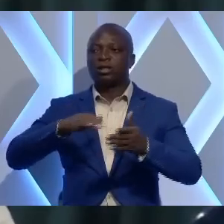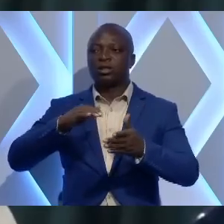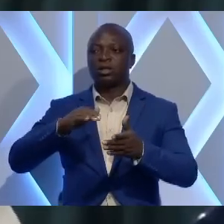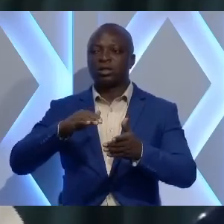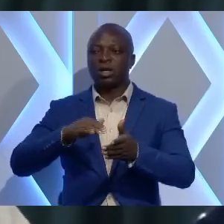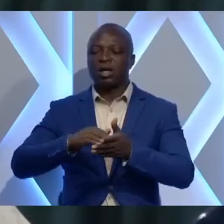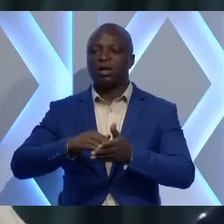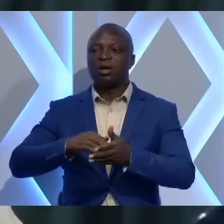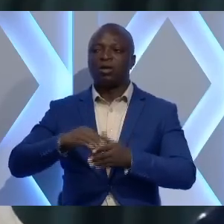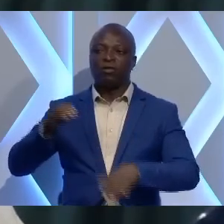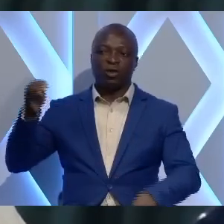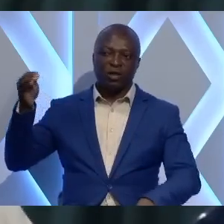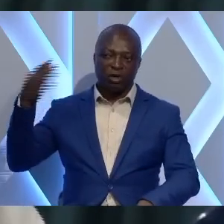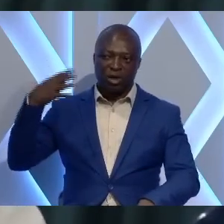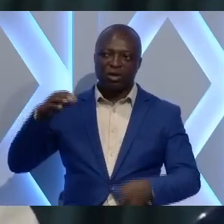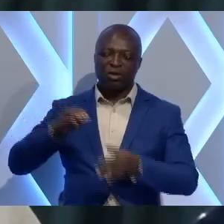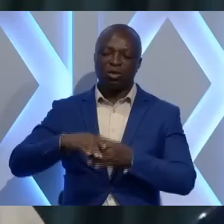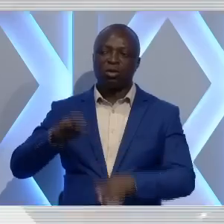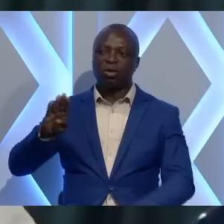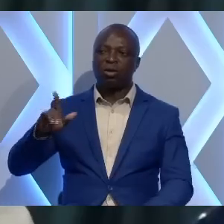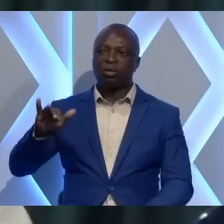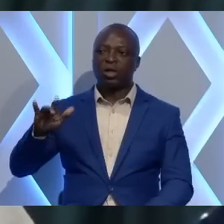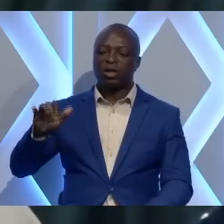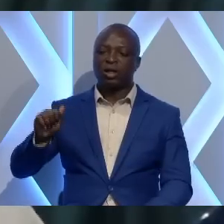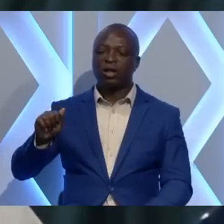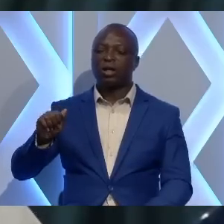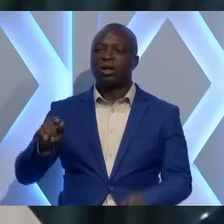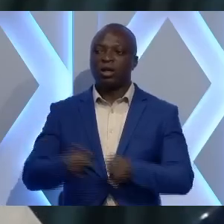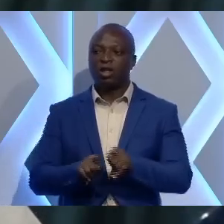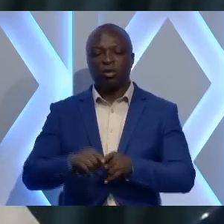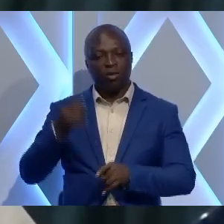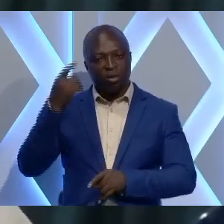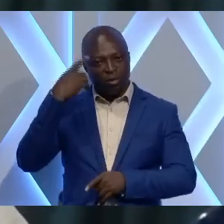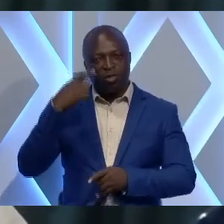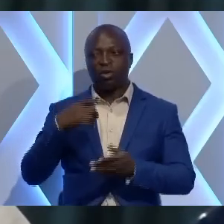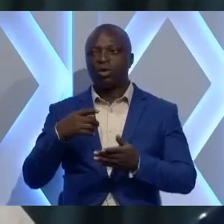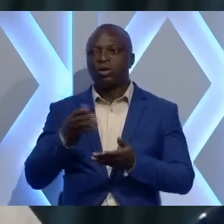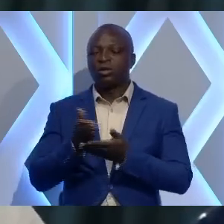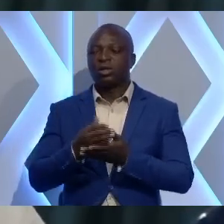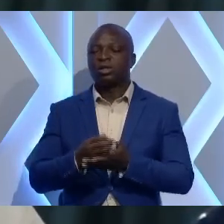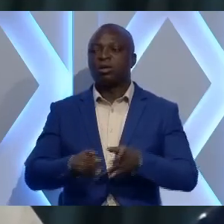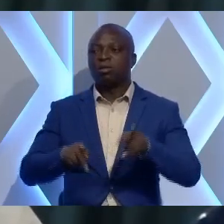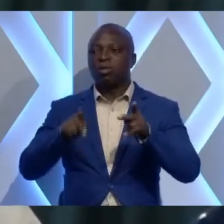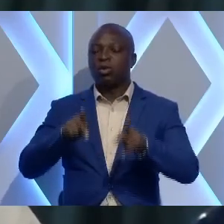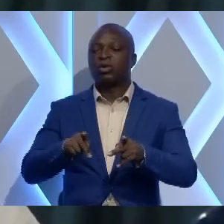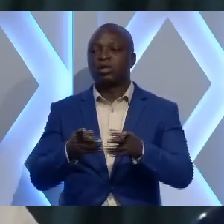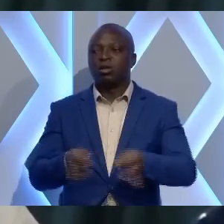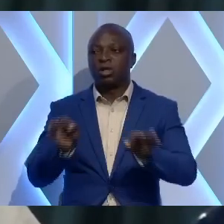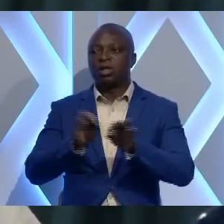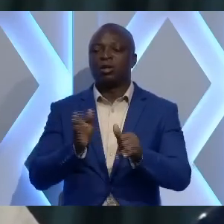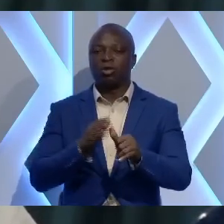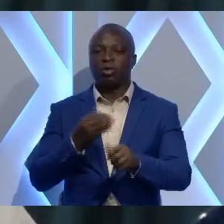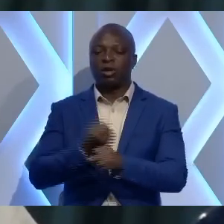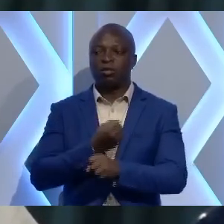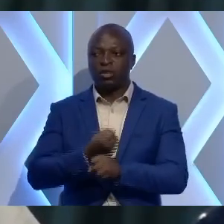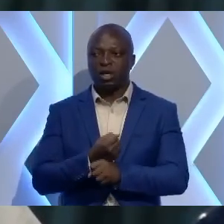centrale photovoltaïque de Blita. Il en est de même pour les poses imminentes des premières